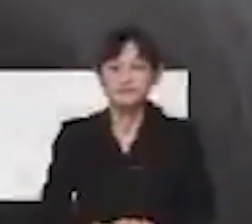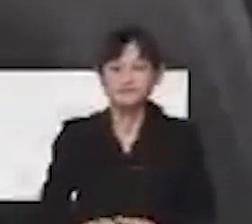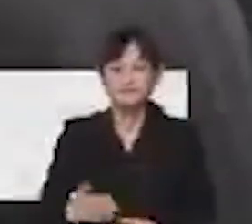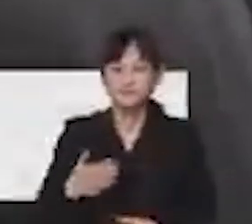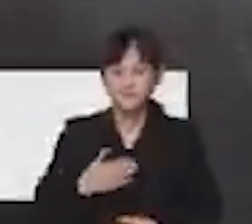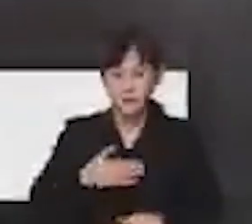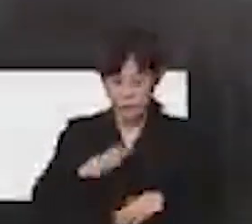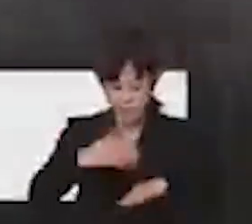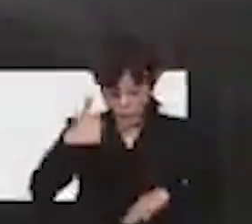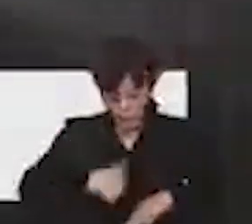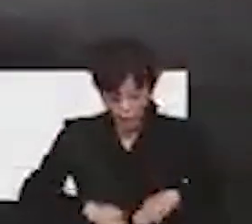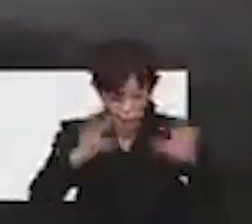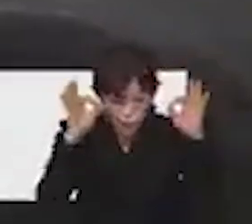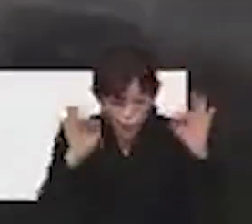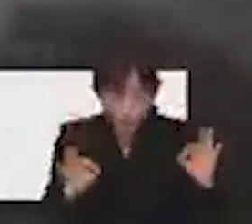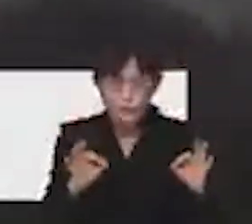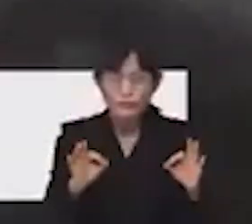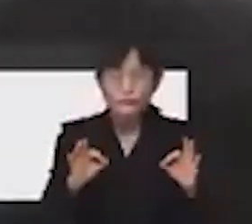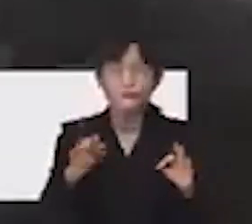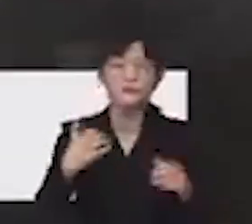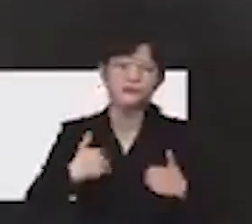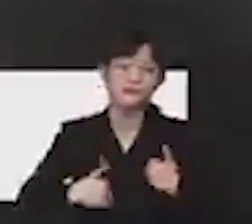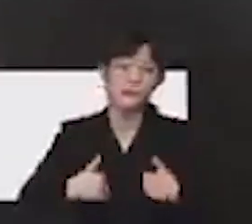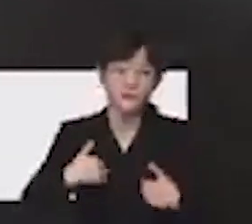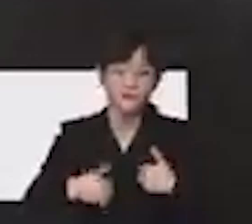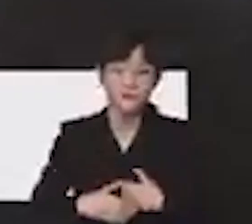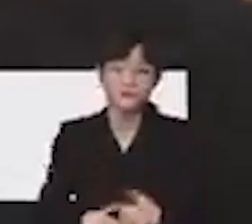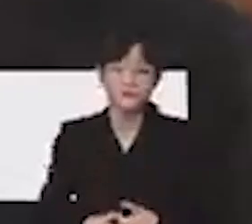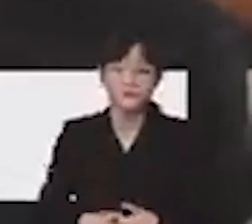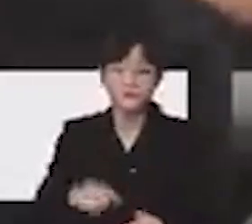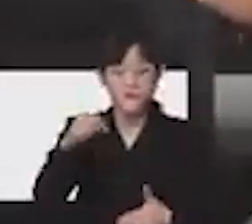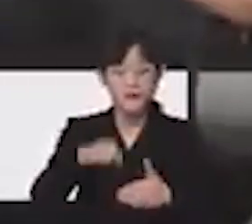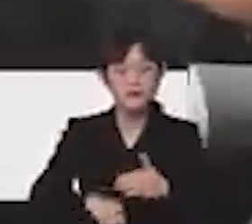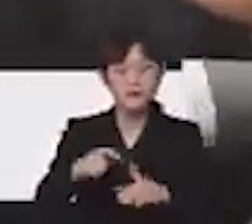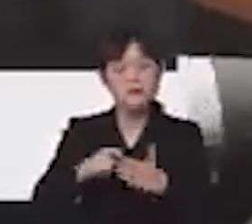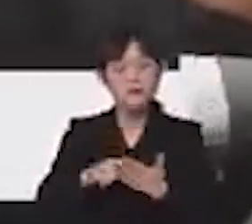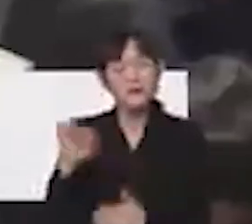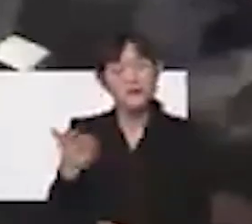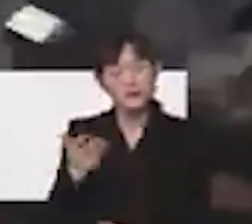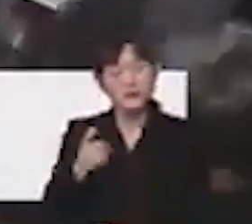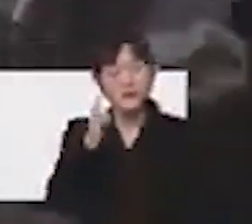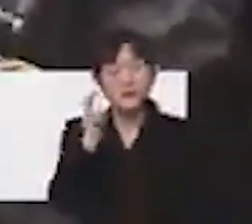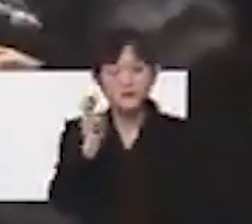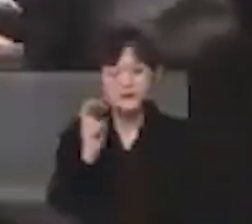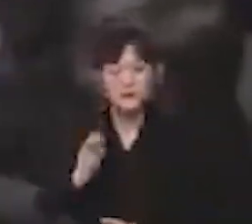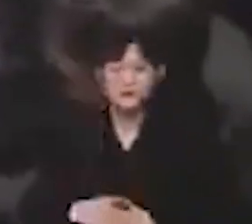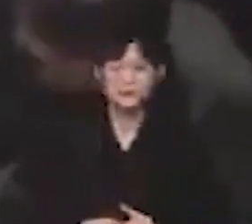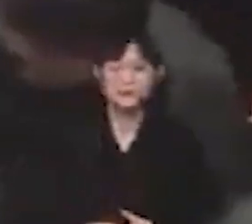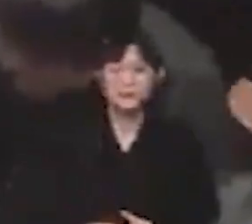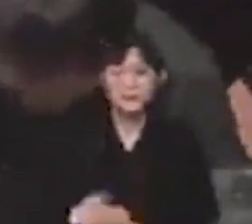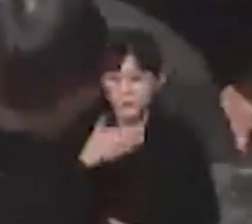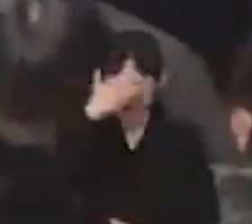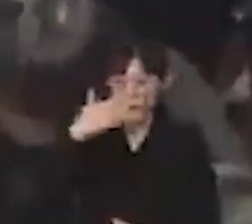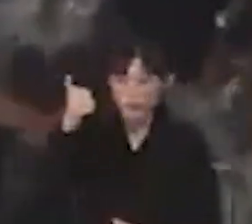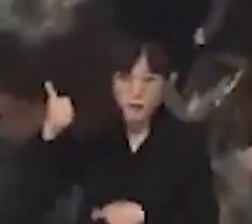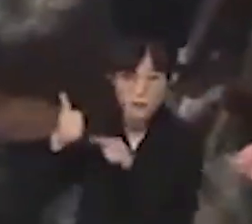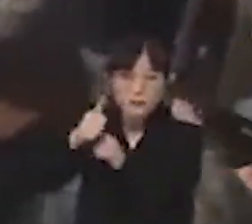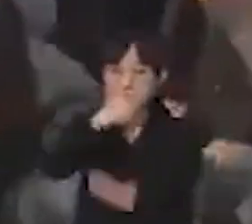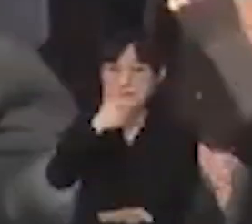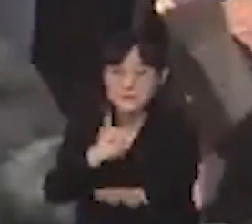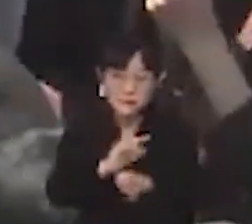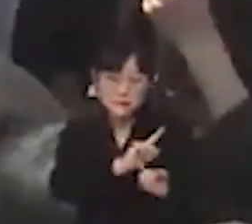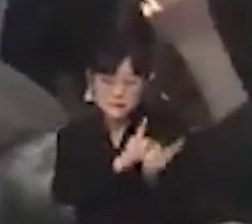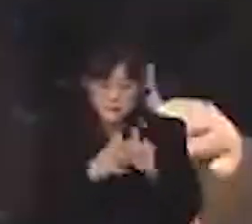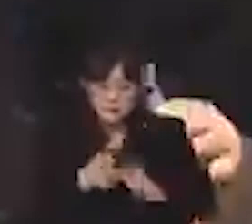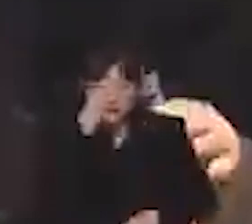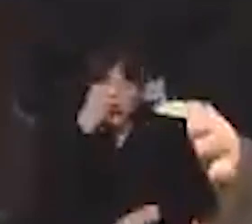손이 버티기 내가 반갑네. 얼마나 속이 아팠겠는가 했다니 자존을 남겨. 할아버지의 죄를 대신 사죄한